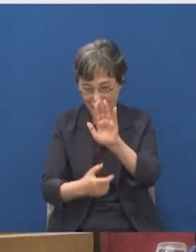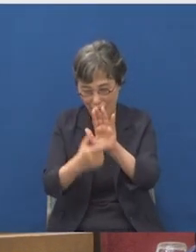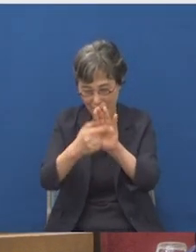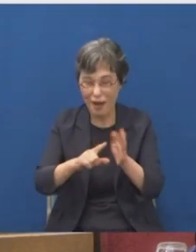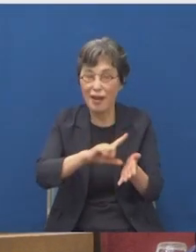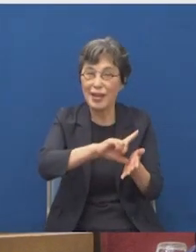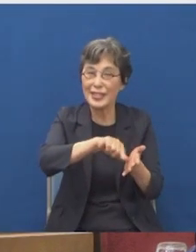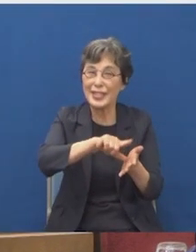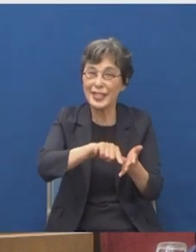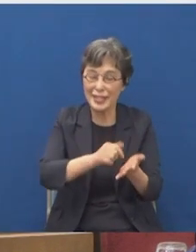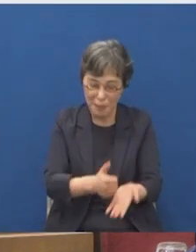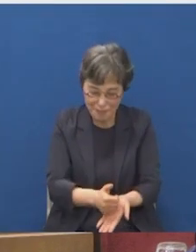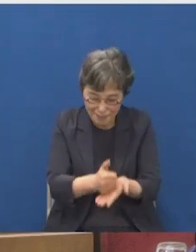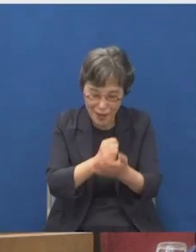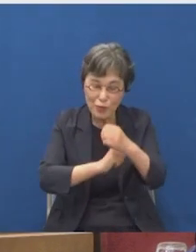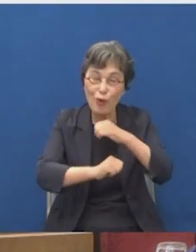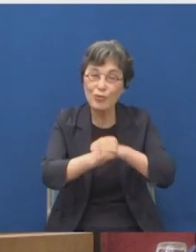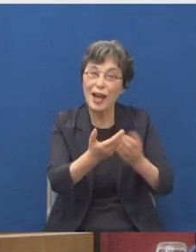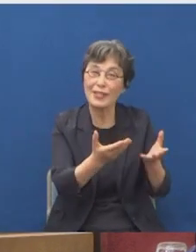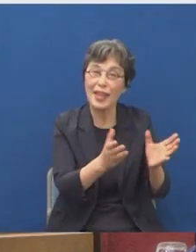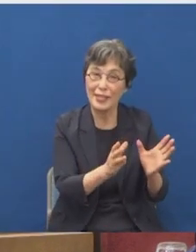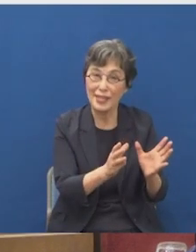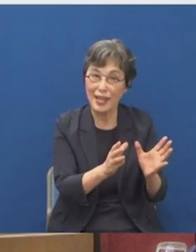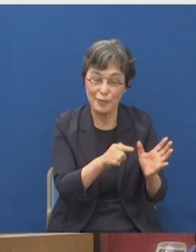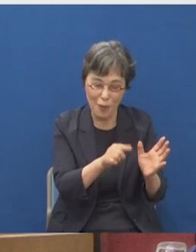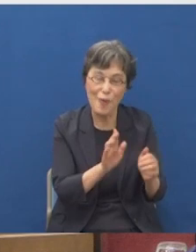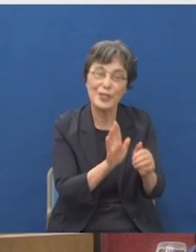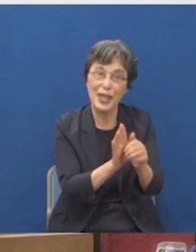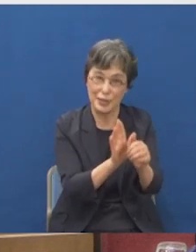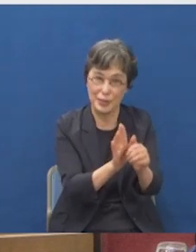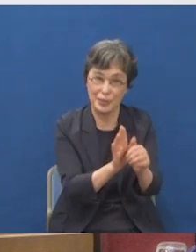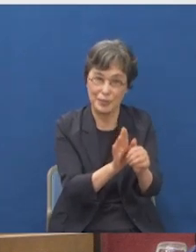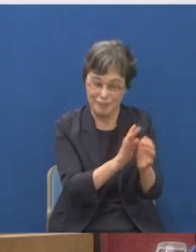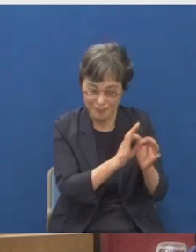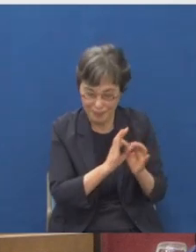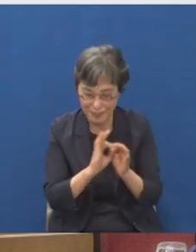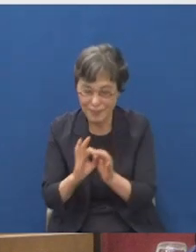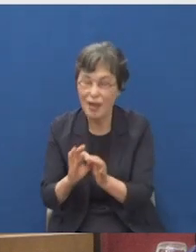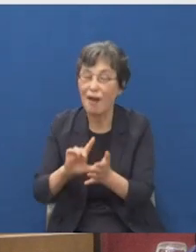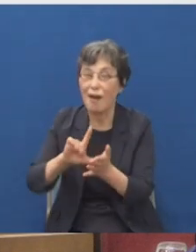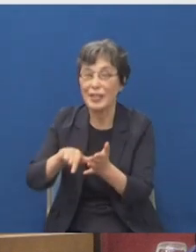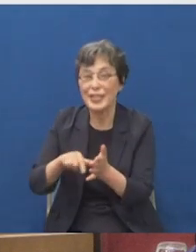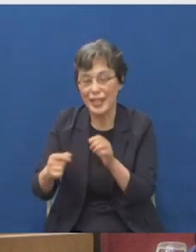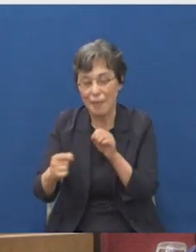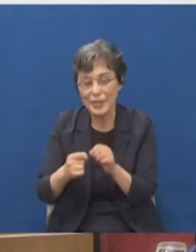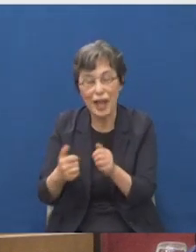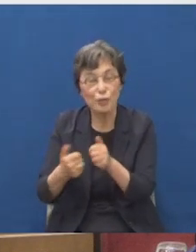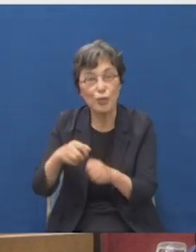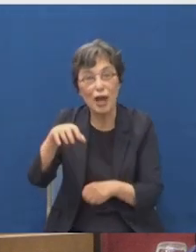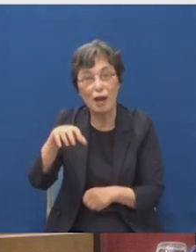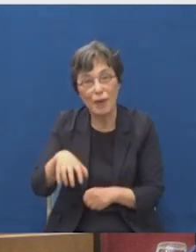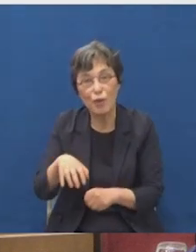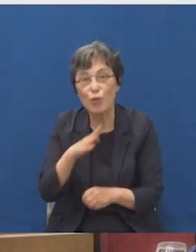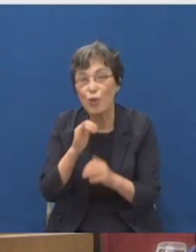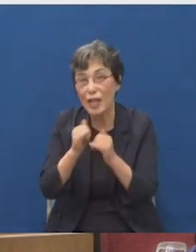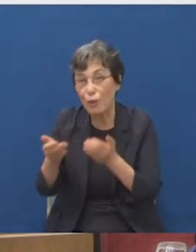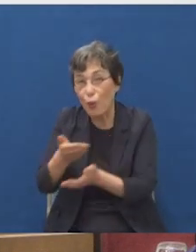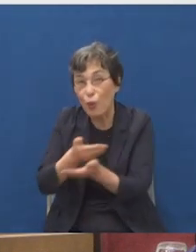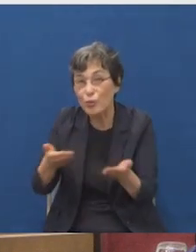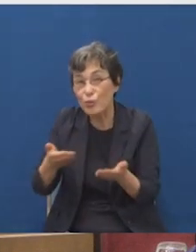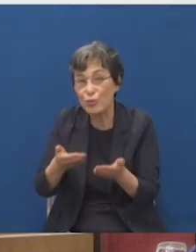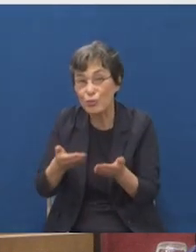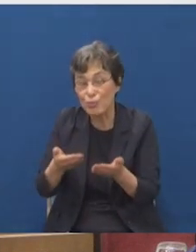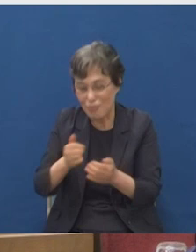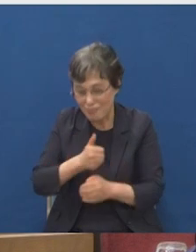で主体的に取り組まれる団体活動を支援することで、地域の身近な相談場所や当事者の交流、通い